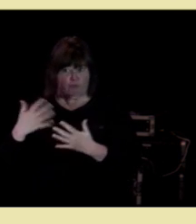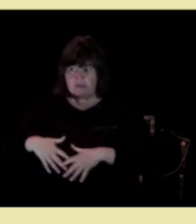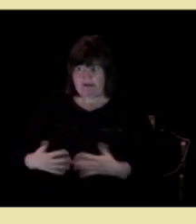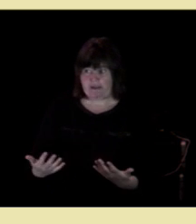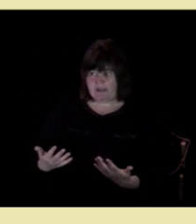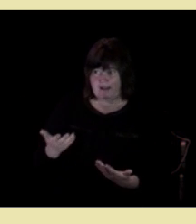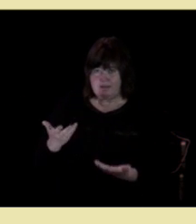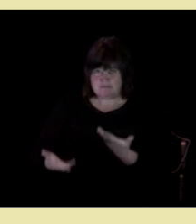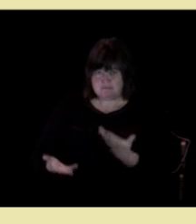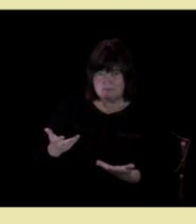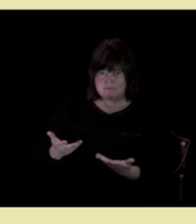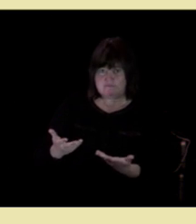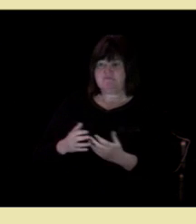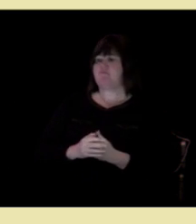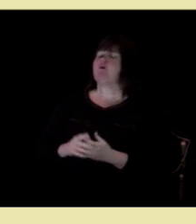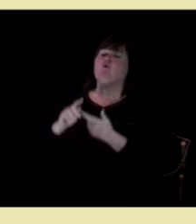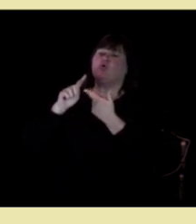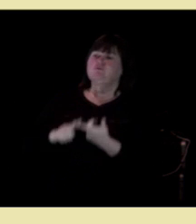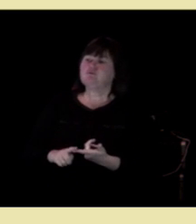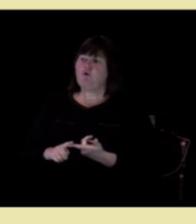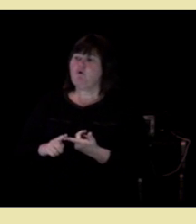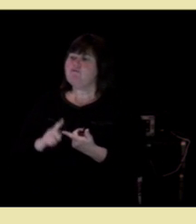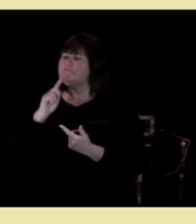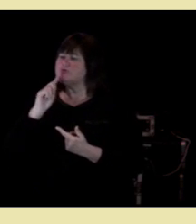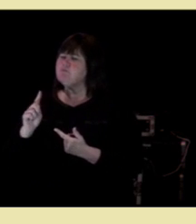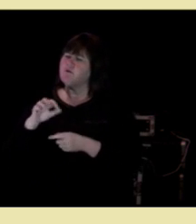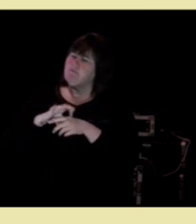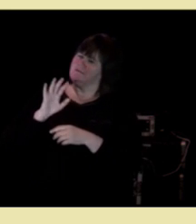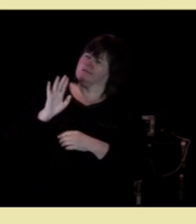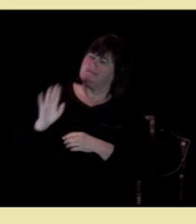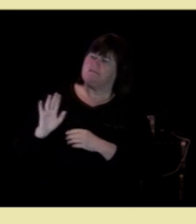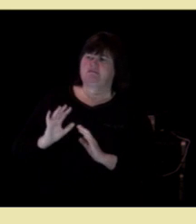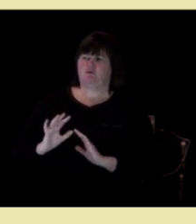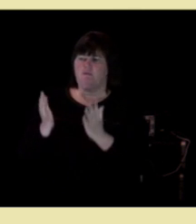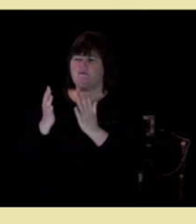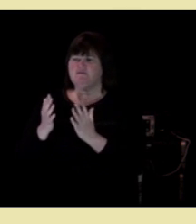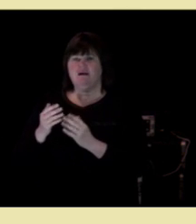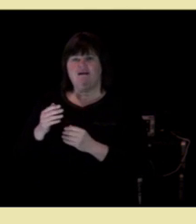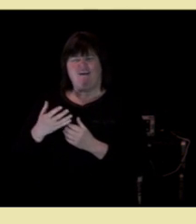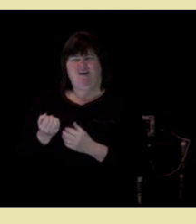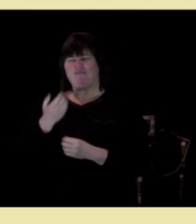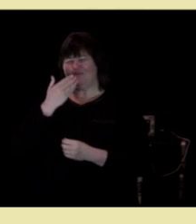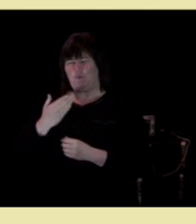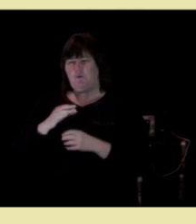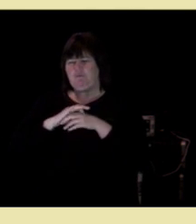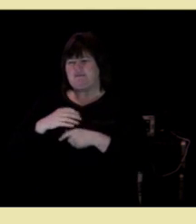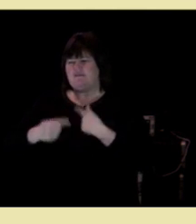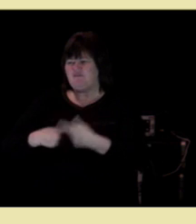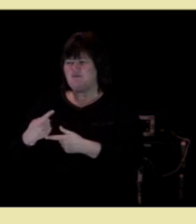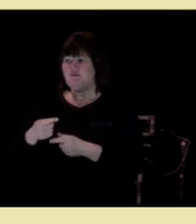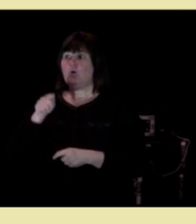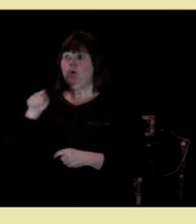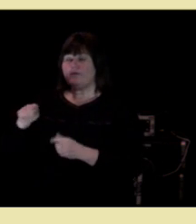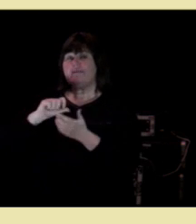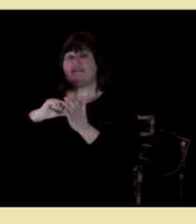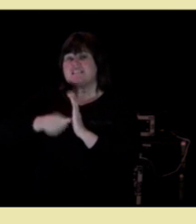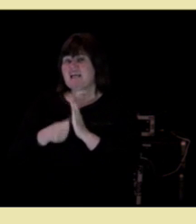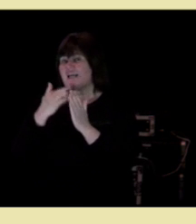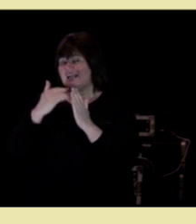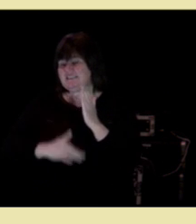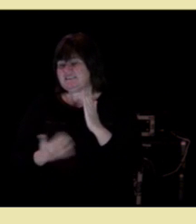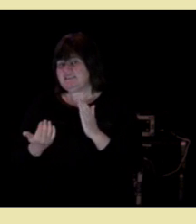Og så spør vi også om pasientens opplevelse av det gode pasientforløpet. Og denne sjekklisten utarbeidet I en